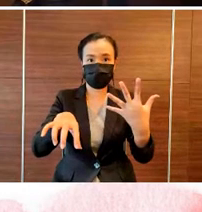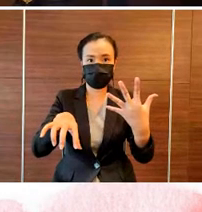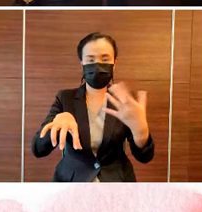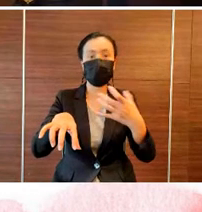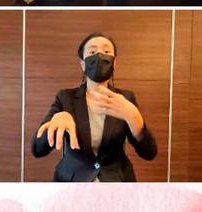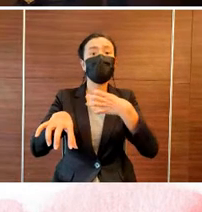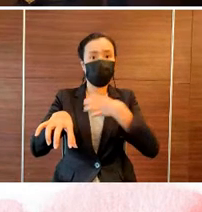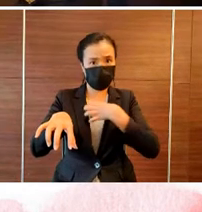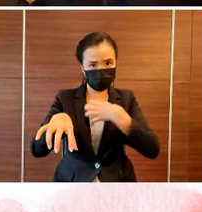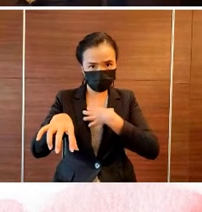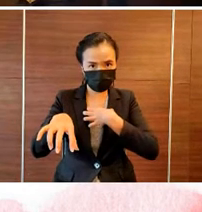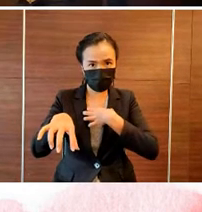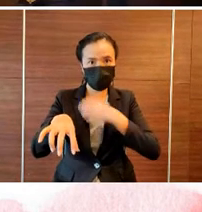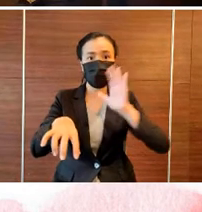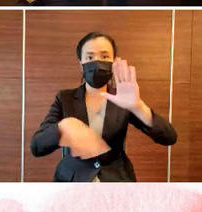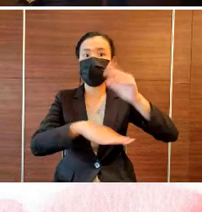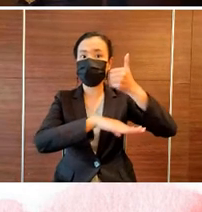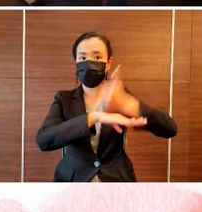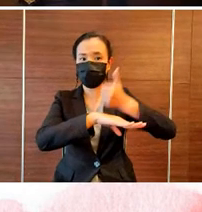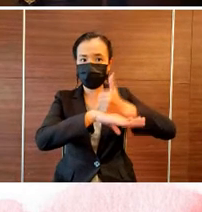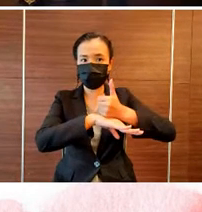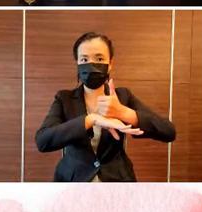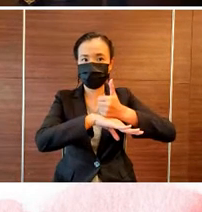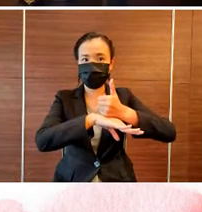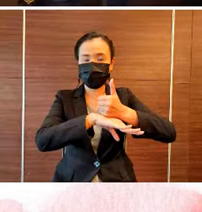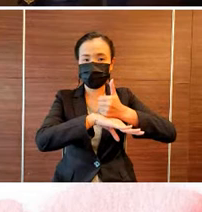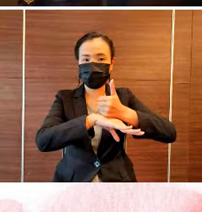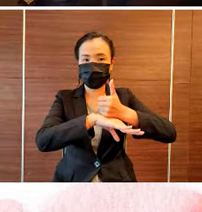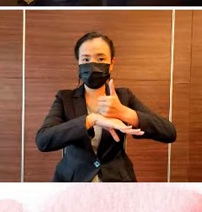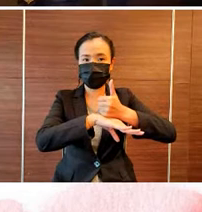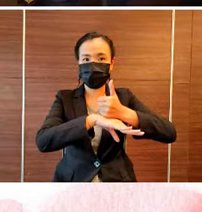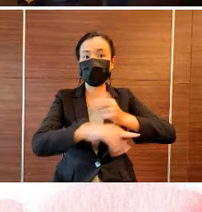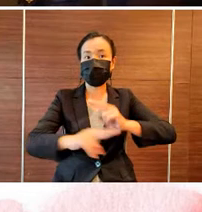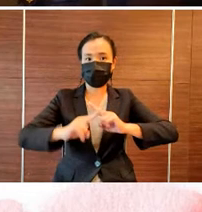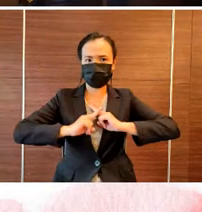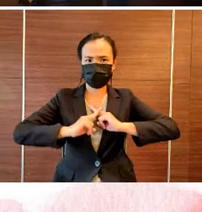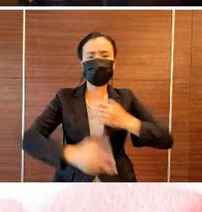ความต้องการของ NGO เองที่อยากจะทำอะไร